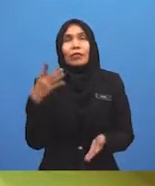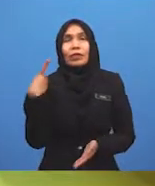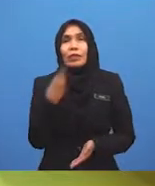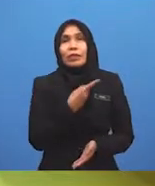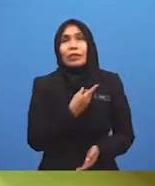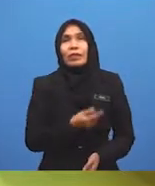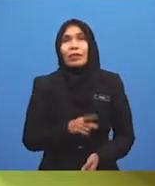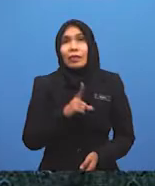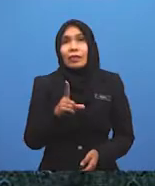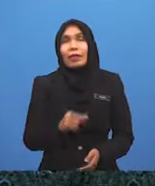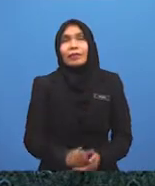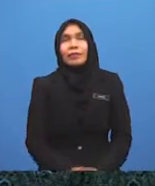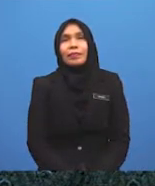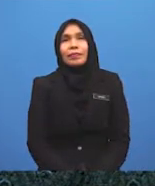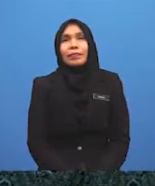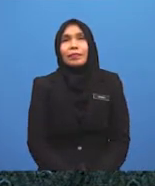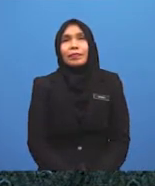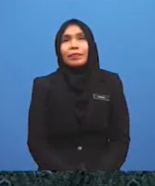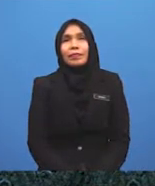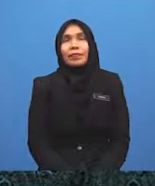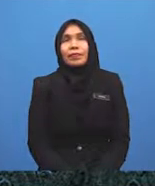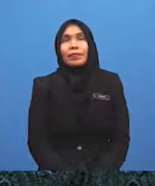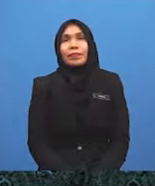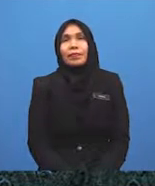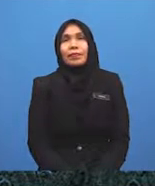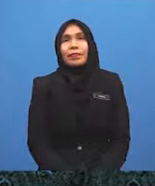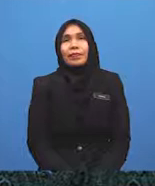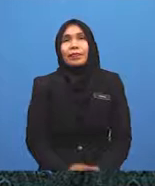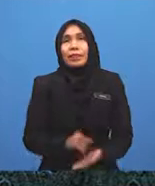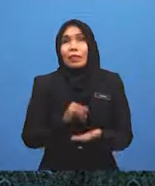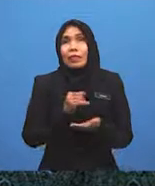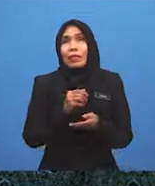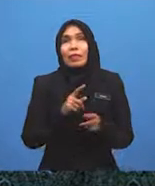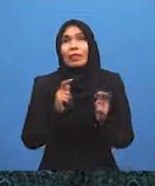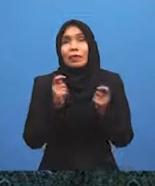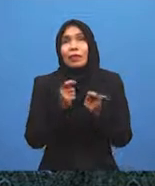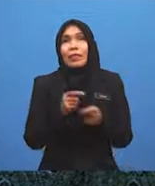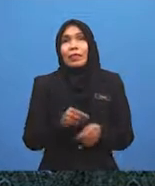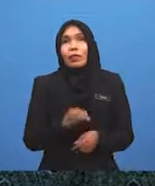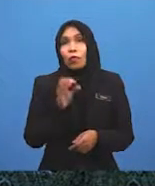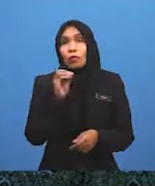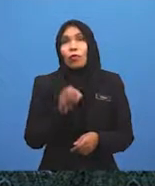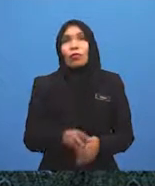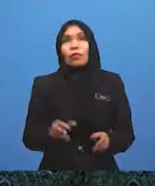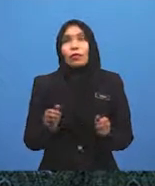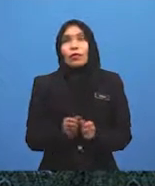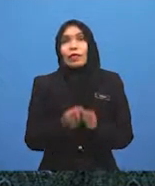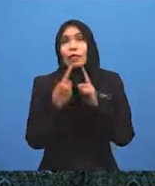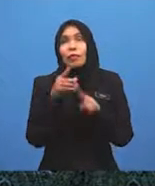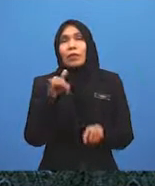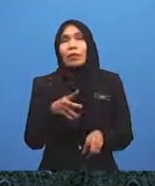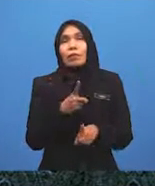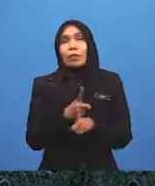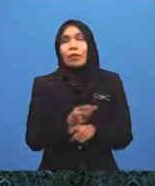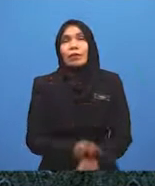soalan set 2. Isi tempat kosong dengan jawapan yang betul.